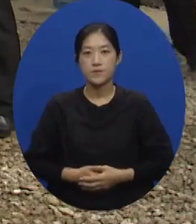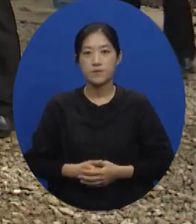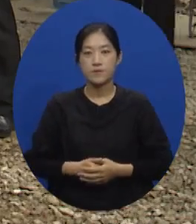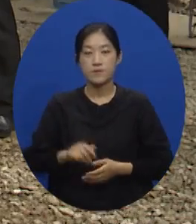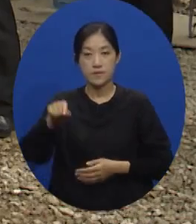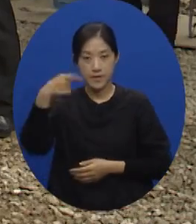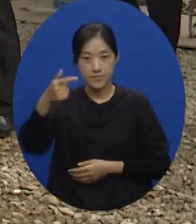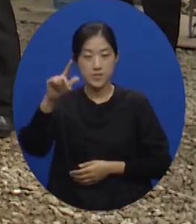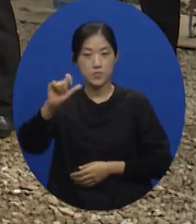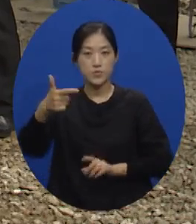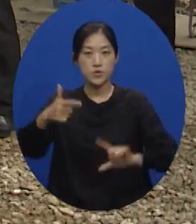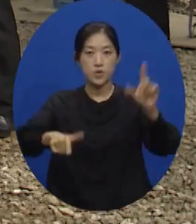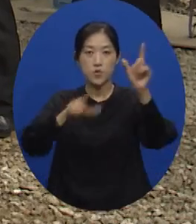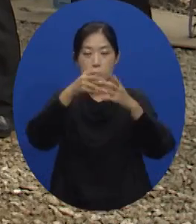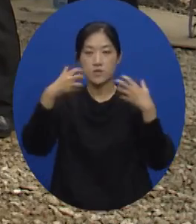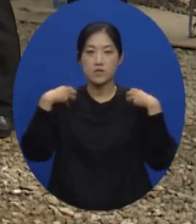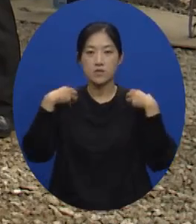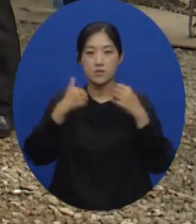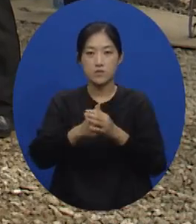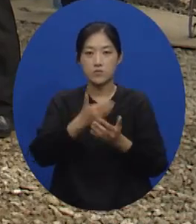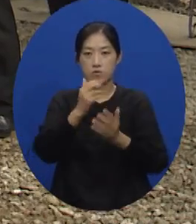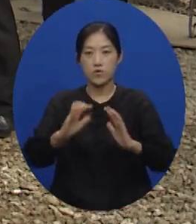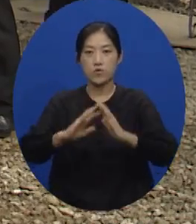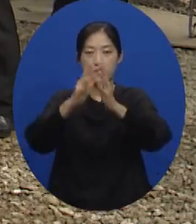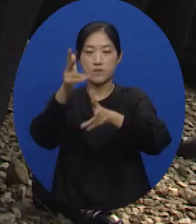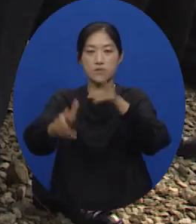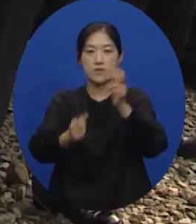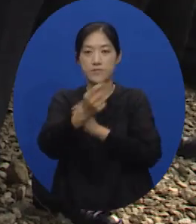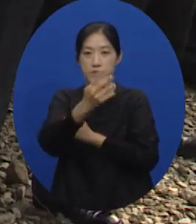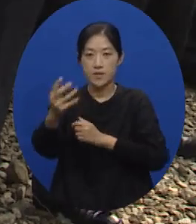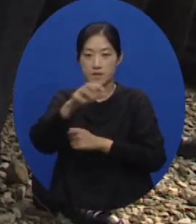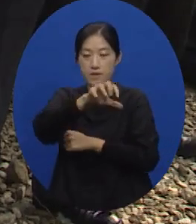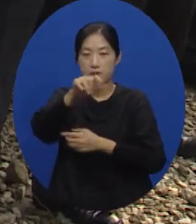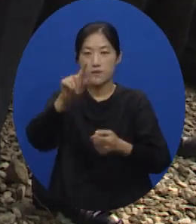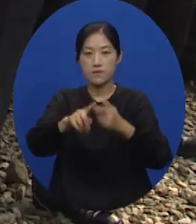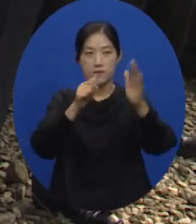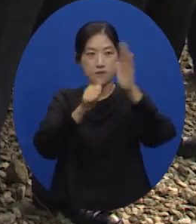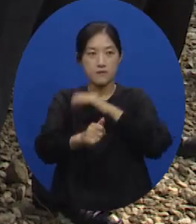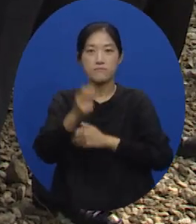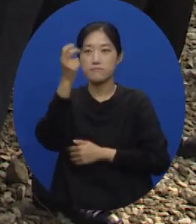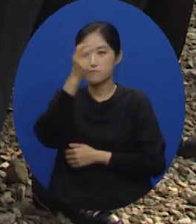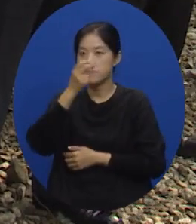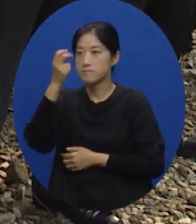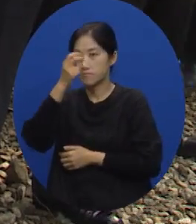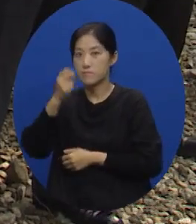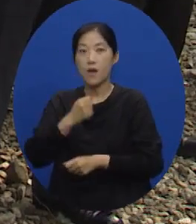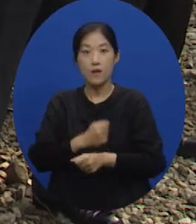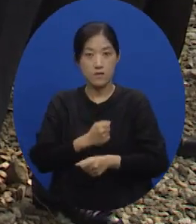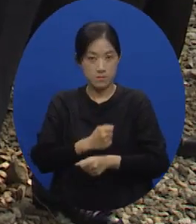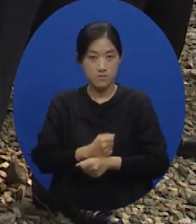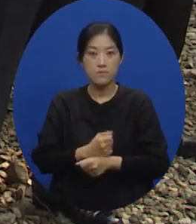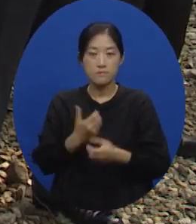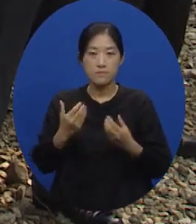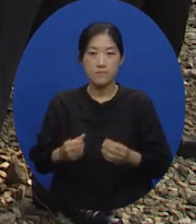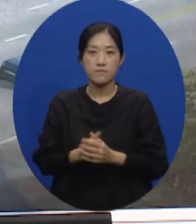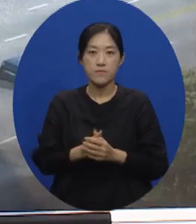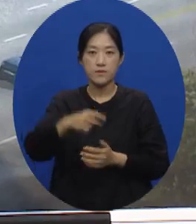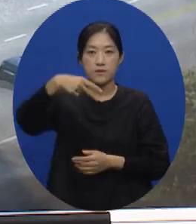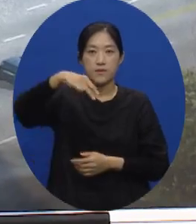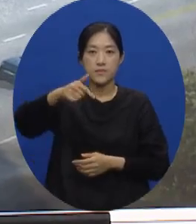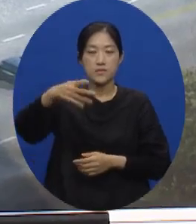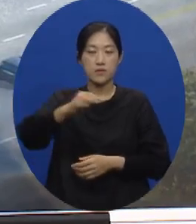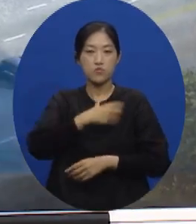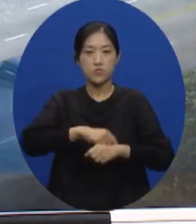다음 날인 16일에는 오산시 주요 건설사업 4개소에 대한 현장 방문이 있었는데요.